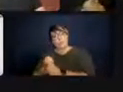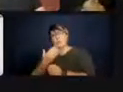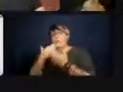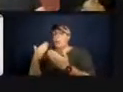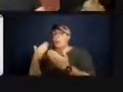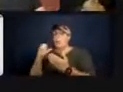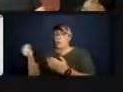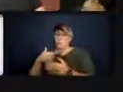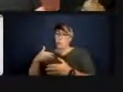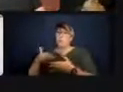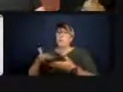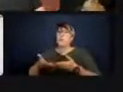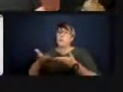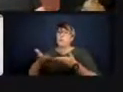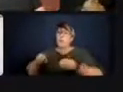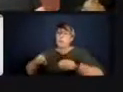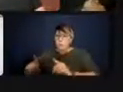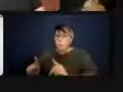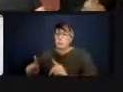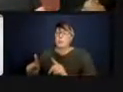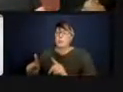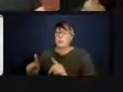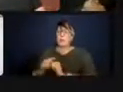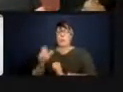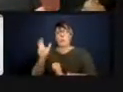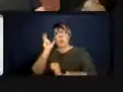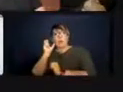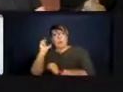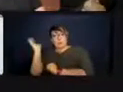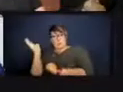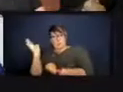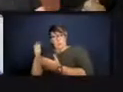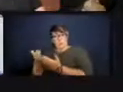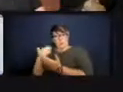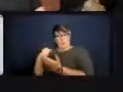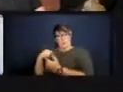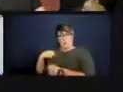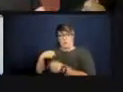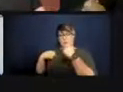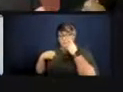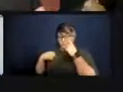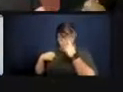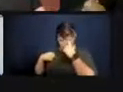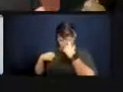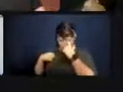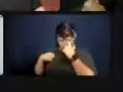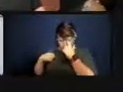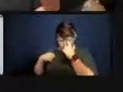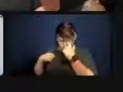hujajitolea kwa moyo wako wote kufanya kazi vilivyo.